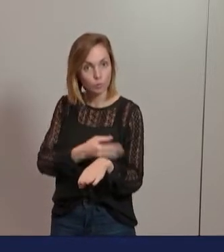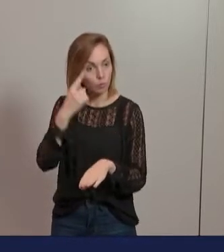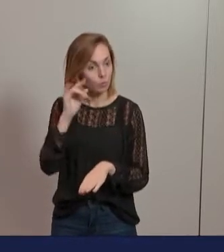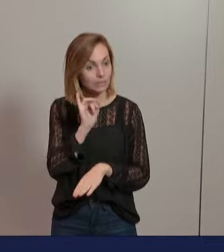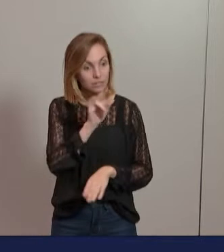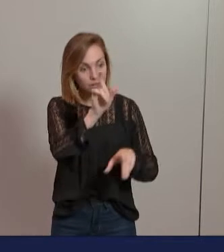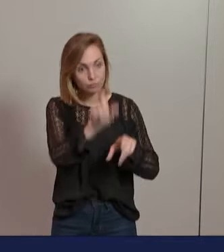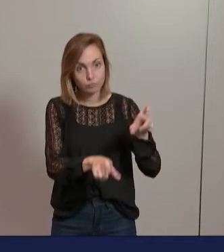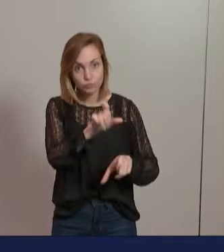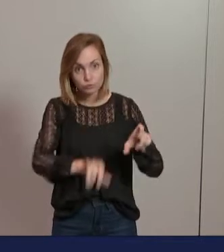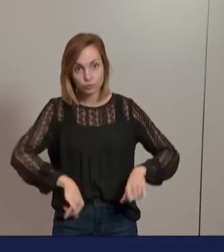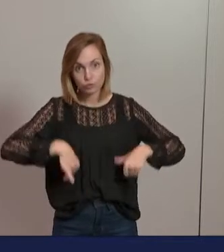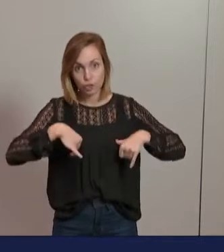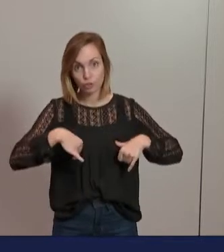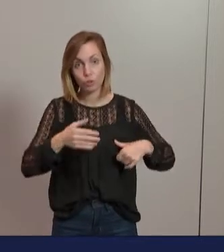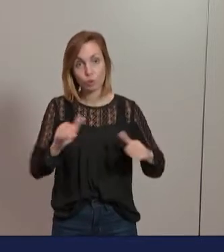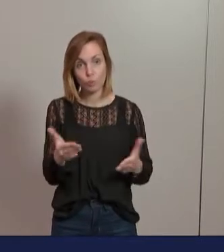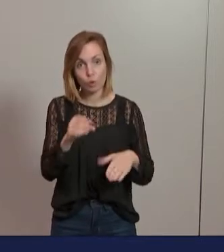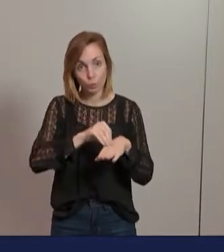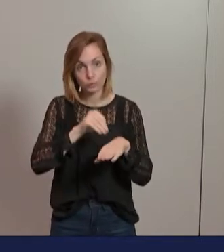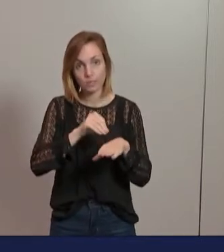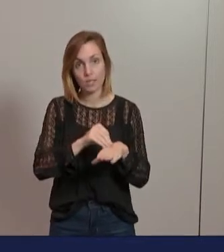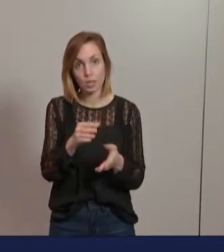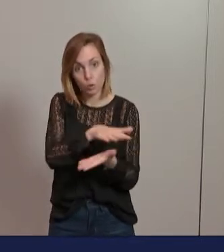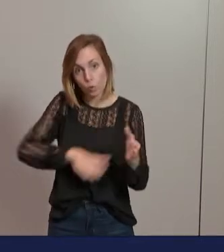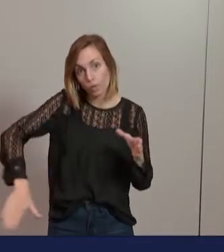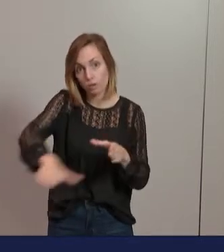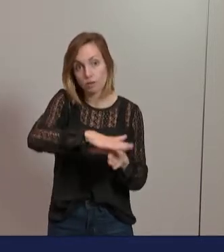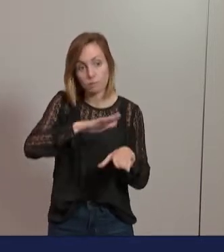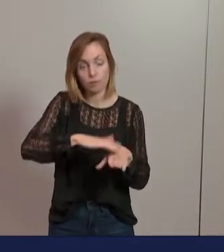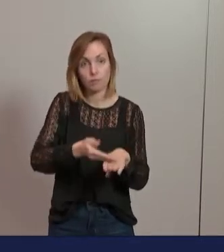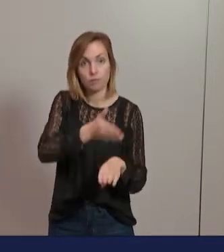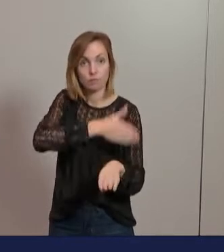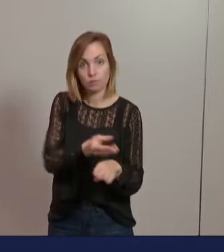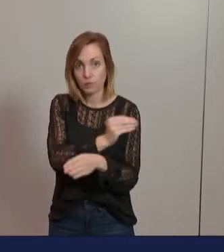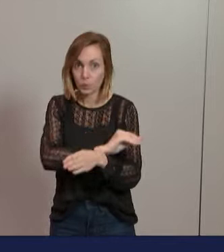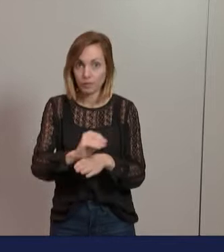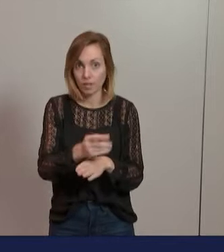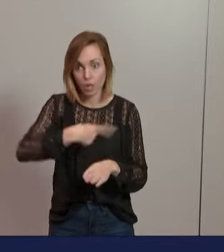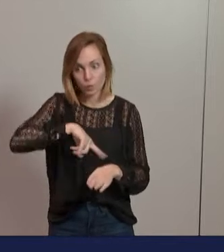jeunes, grâce au conseil local de prévention et de sécurité que nous avons réactivé.